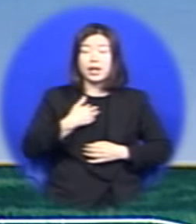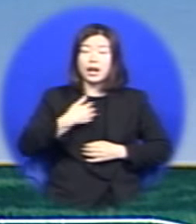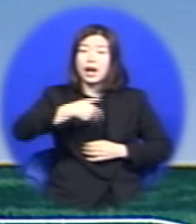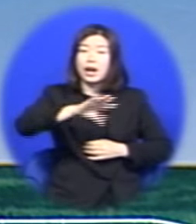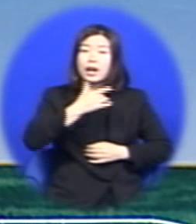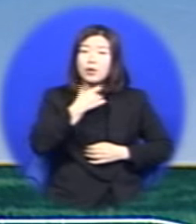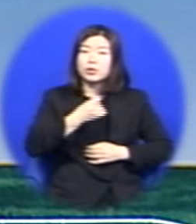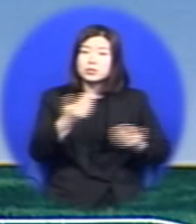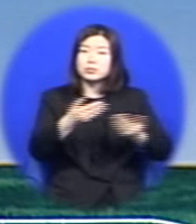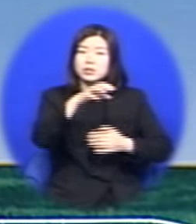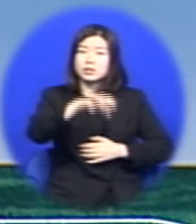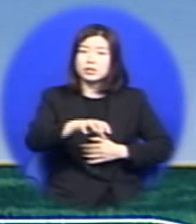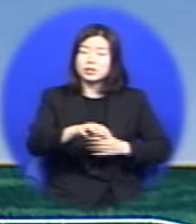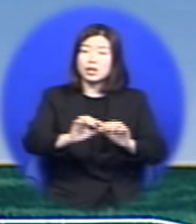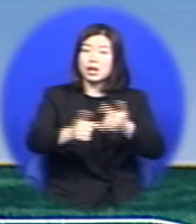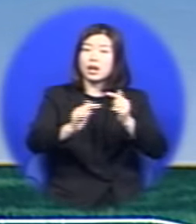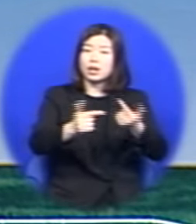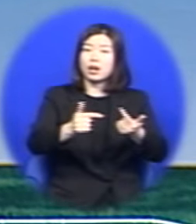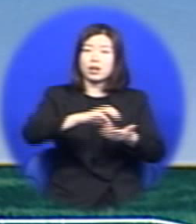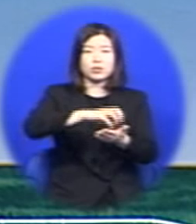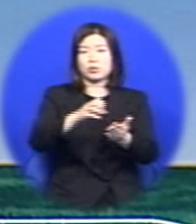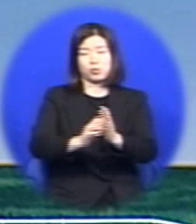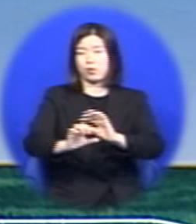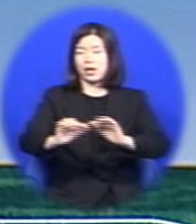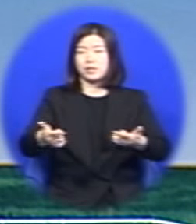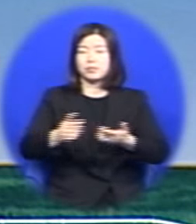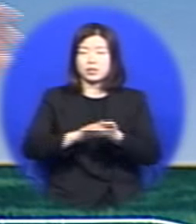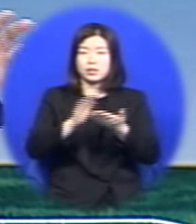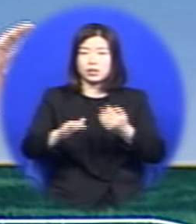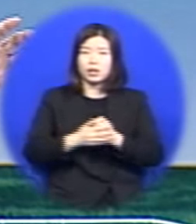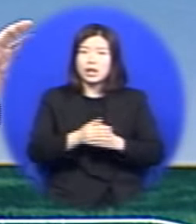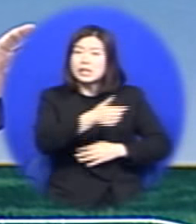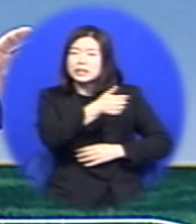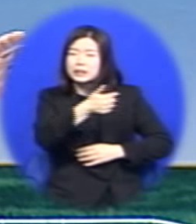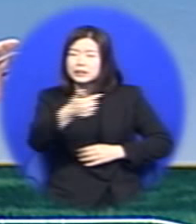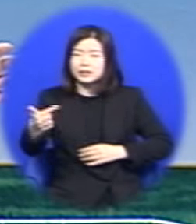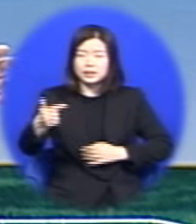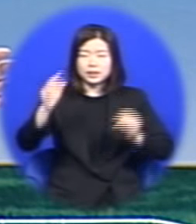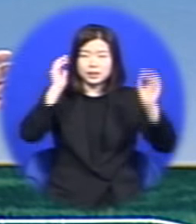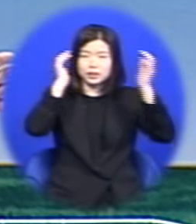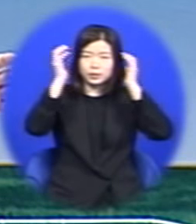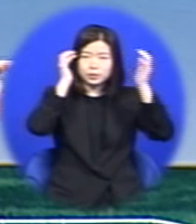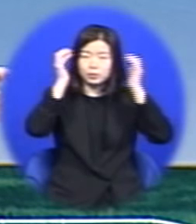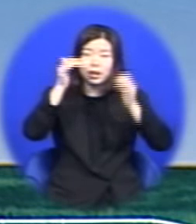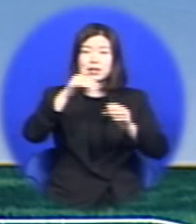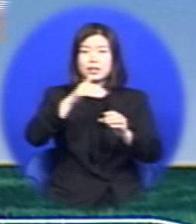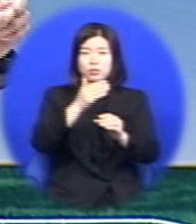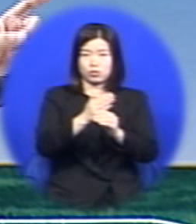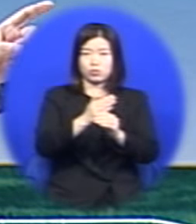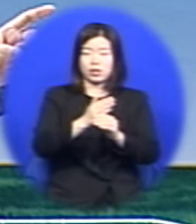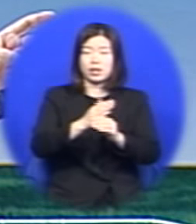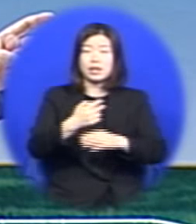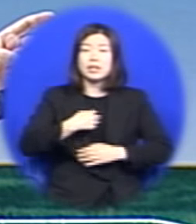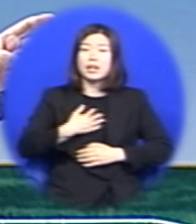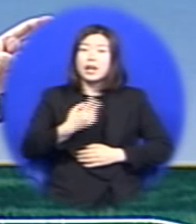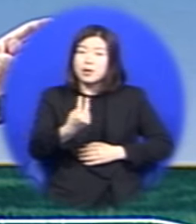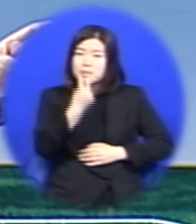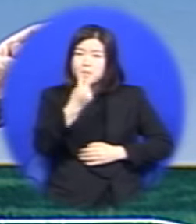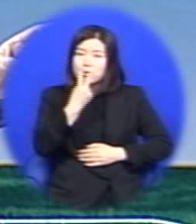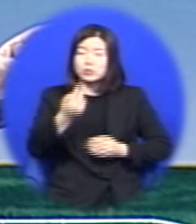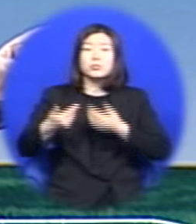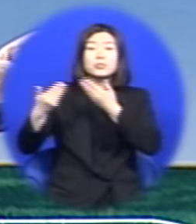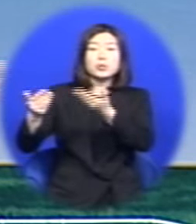직장에서 거절을 받는 정도가 아닙니다. 큰 환란 가운데서 목숨을 걸어야 되는